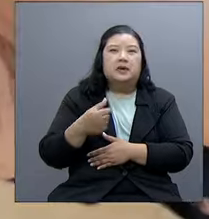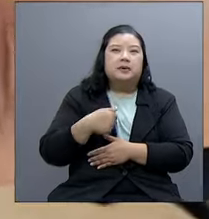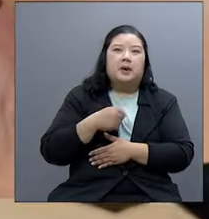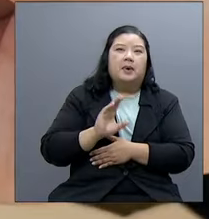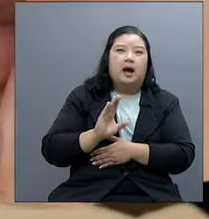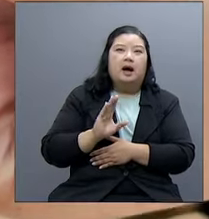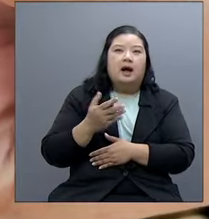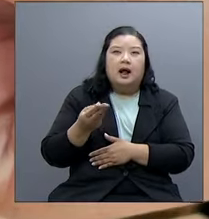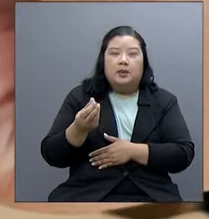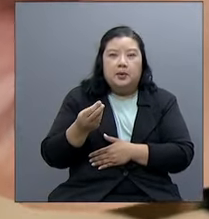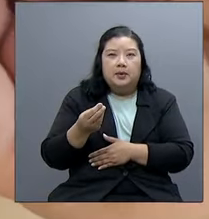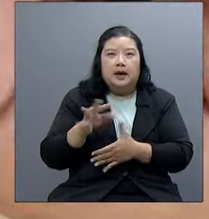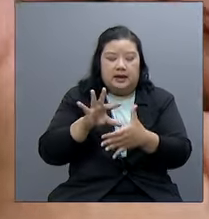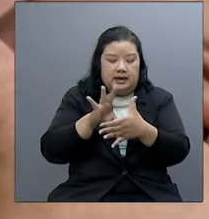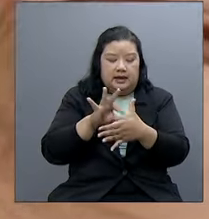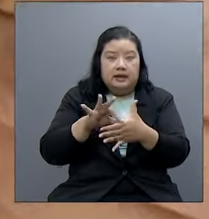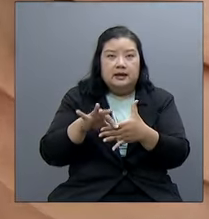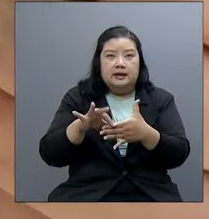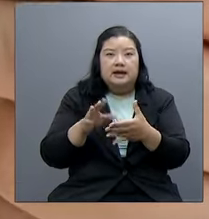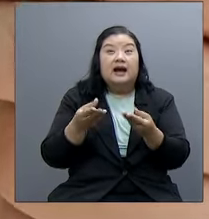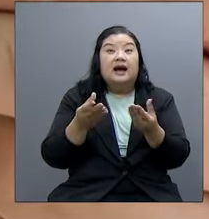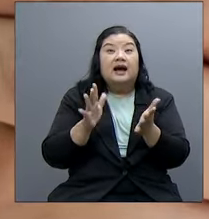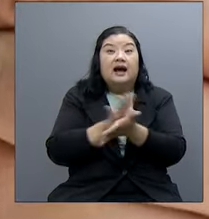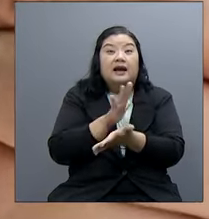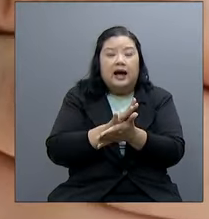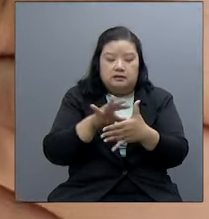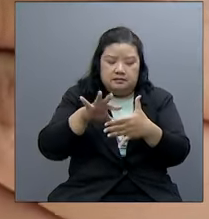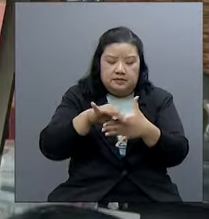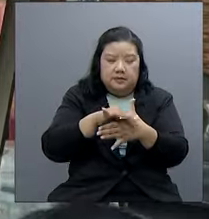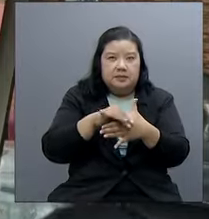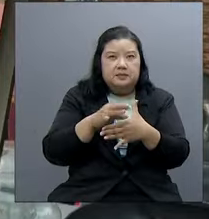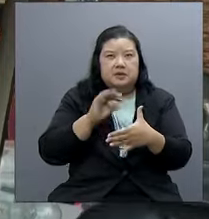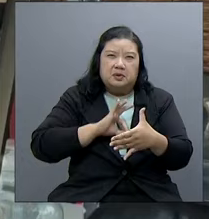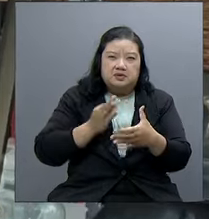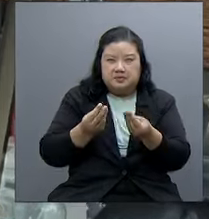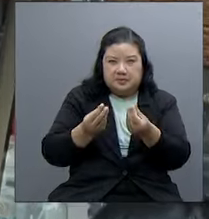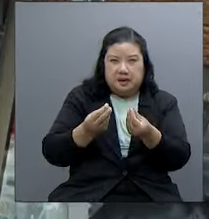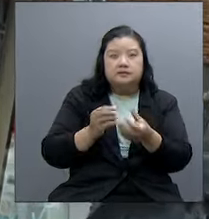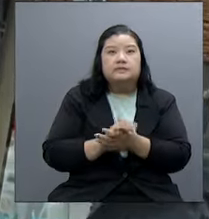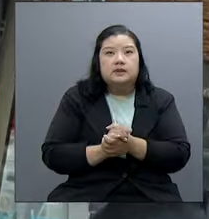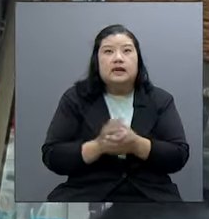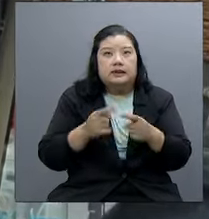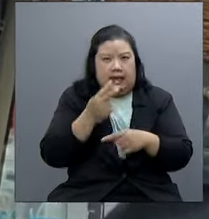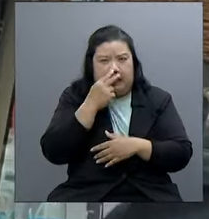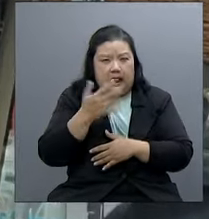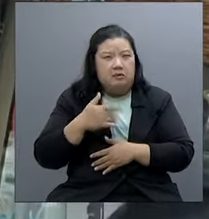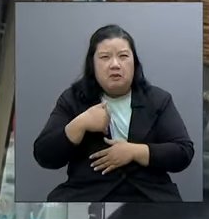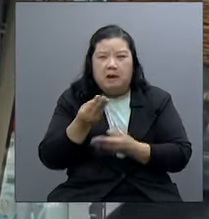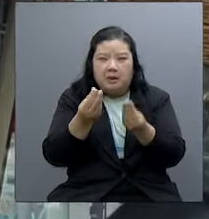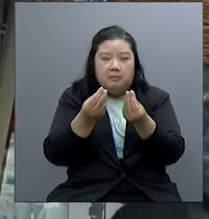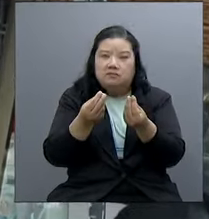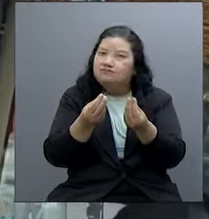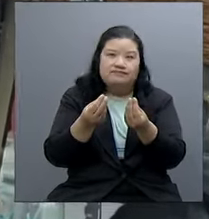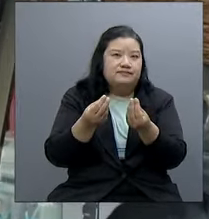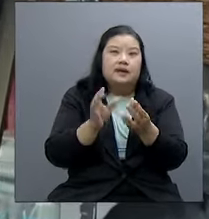รจะชบเอามไปปายกับกระดาษทเขาหอมไม่รเป็นพฤติกรมดี่ดี หออย่ไรแต่ว่เราเหหนความมนไง แต่เจ้านี้